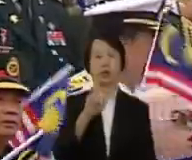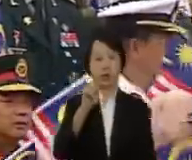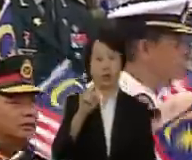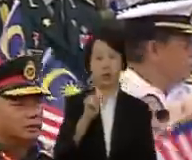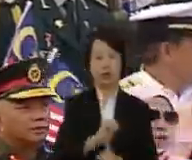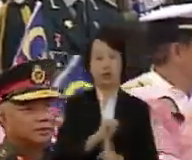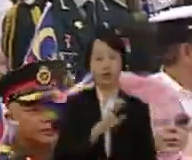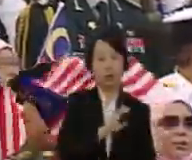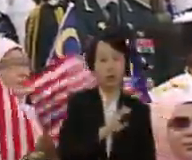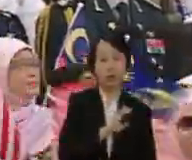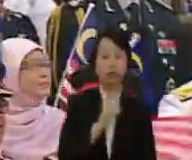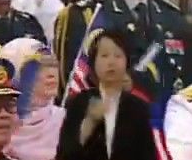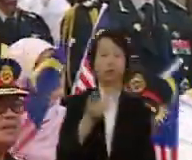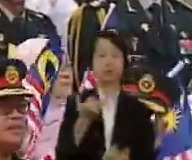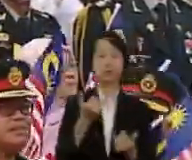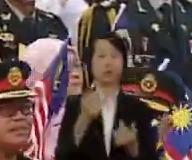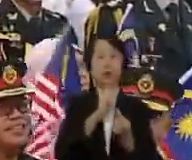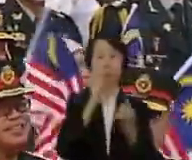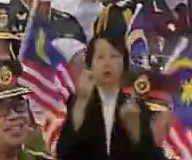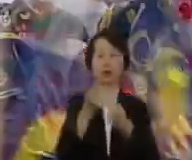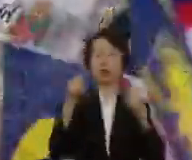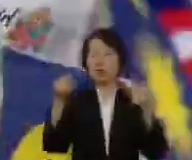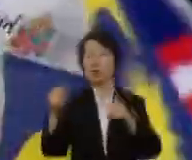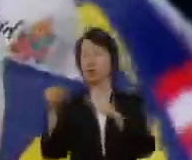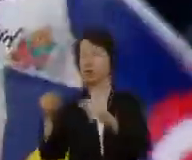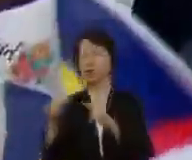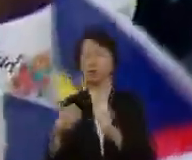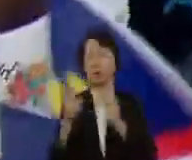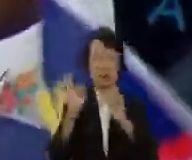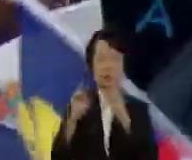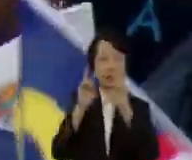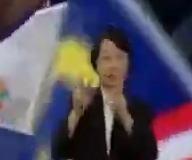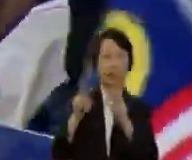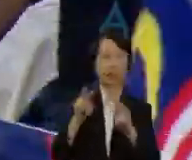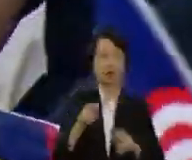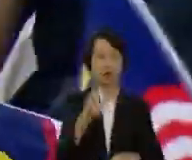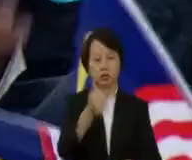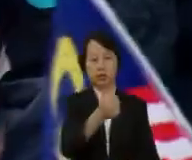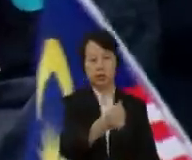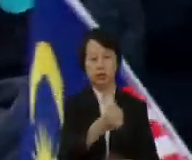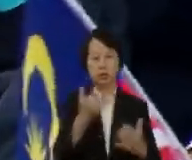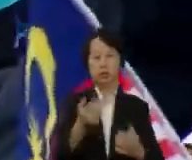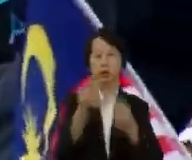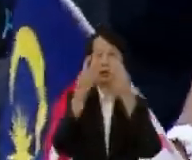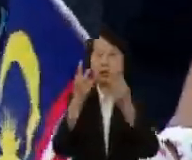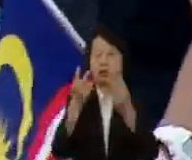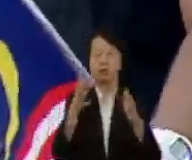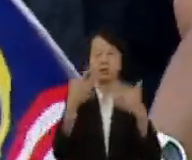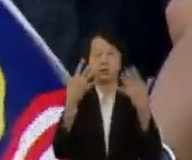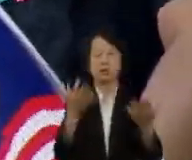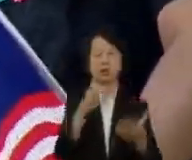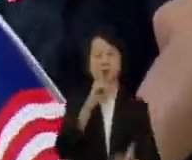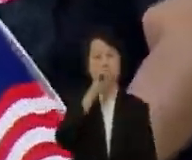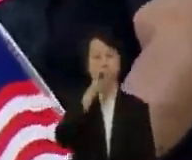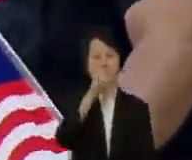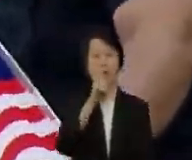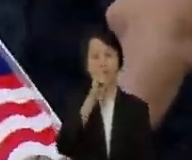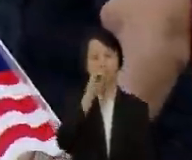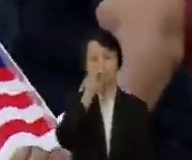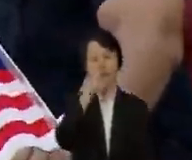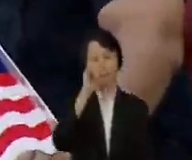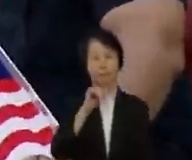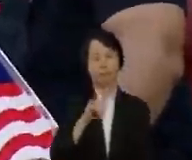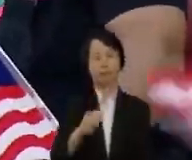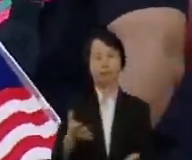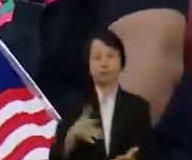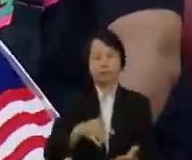Kerana keadaan di sini, kalau kita perlihatkan, ya, masing-masing ingin melihat bagaimana sebenarnya